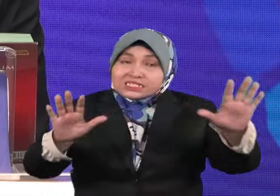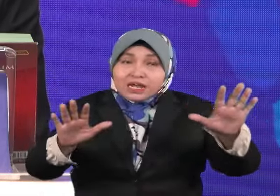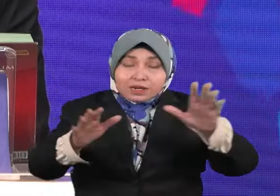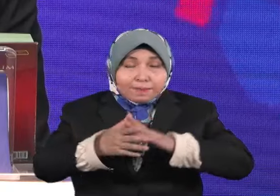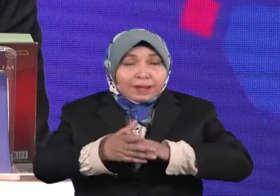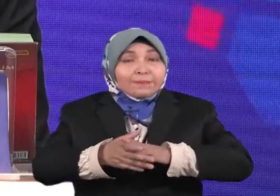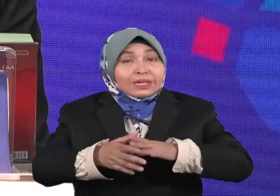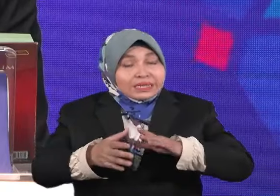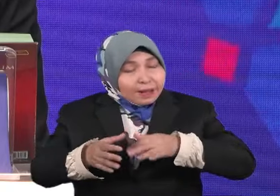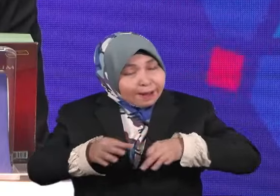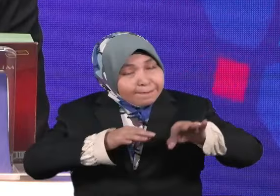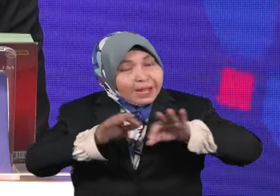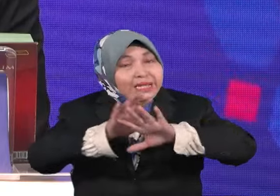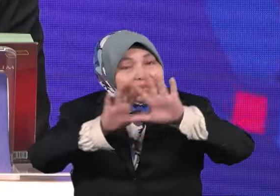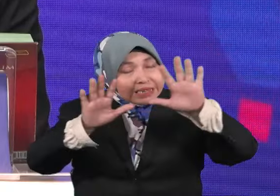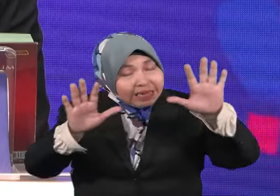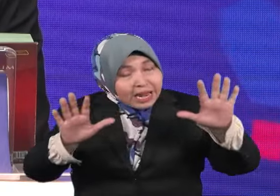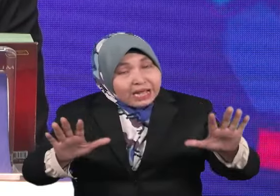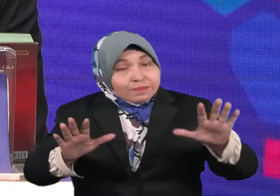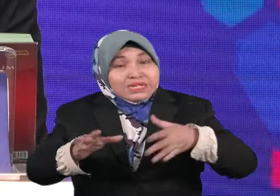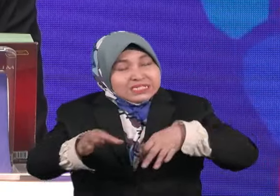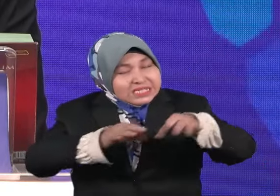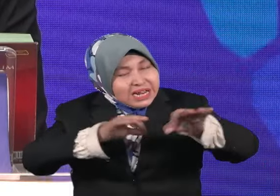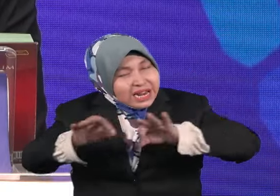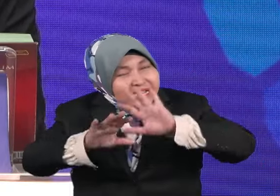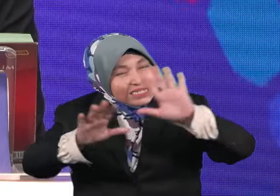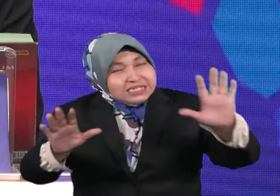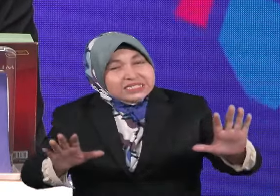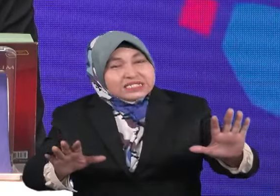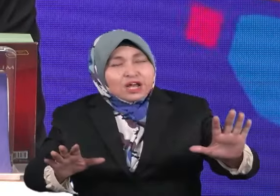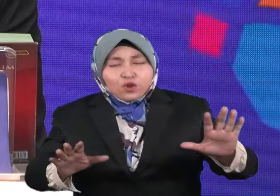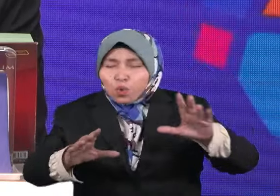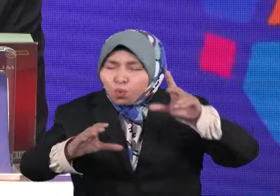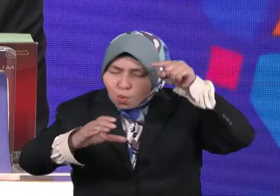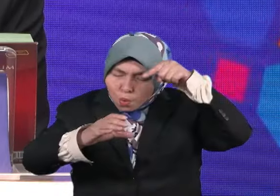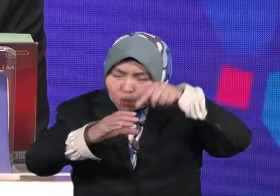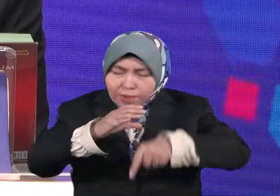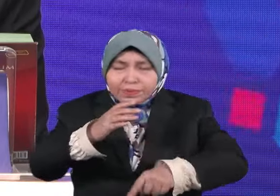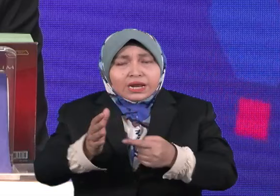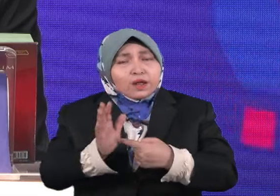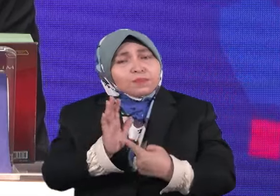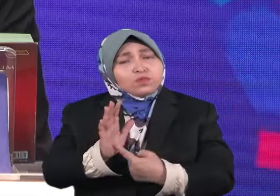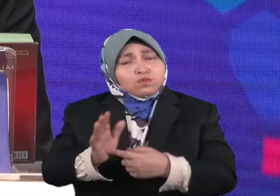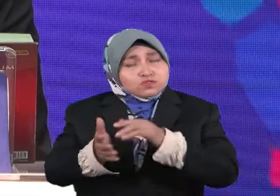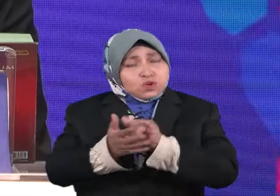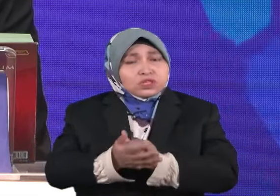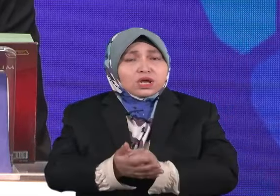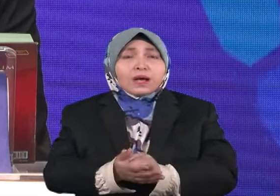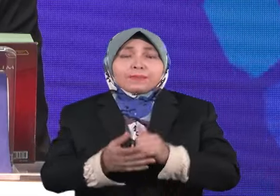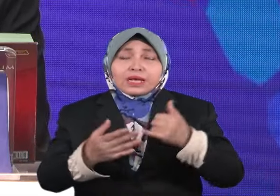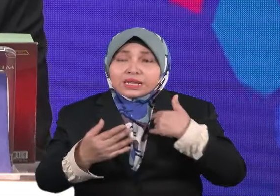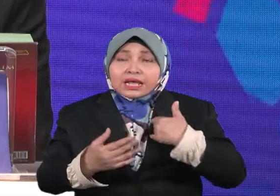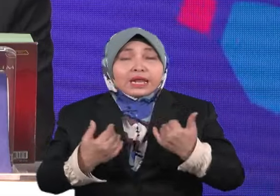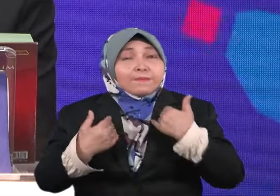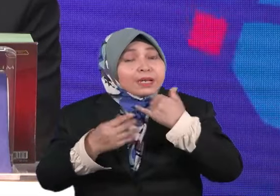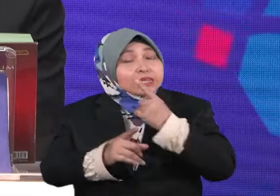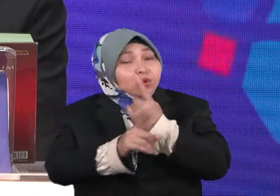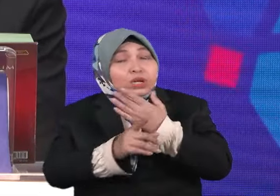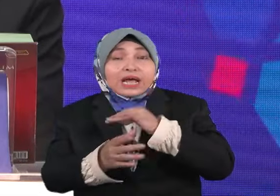bayan, bayyinat, penjelasan secara terperinci daripada petunjuk itu. Wal furqan, dan al furqan